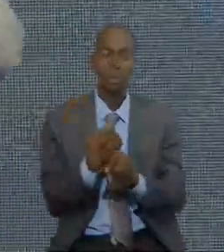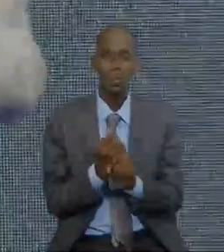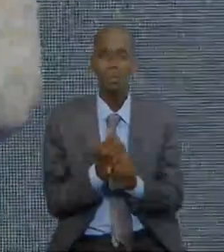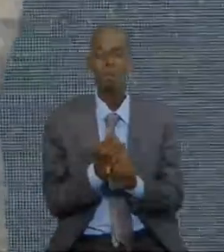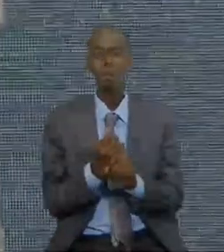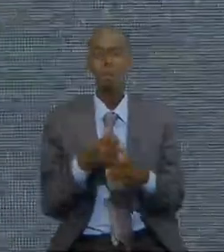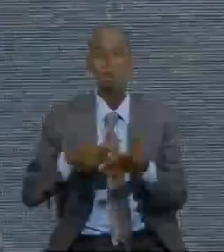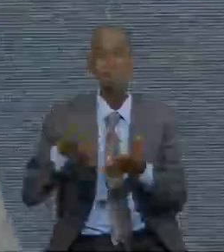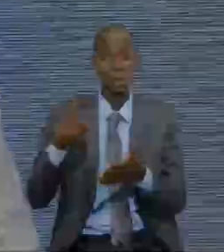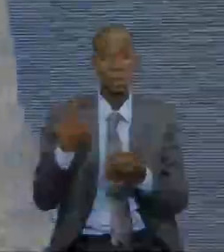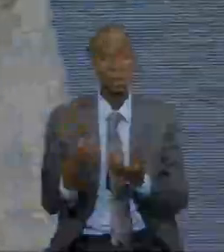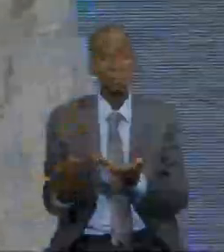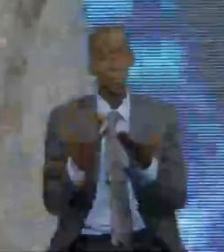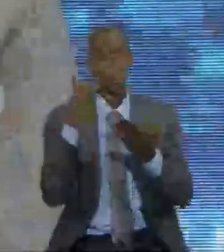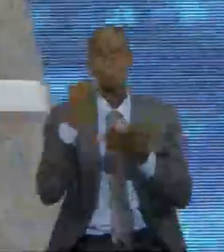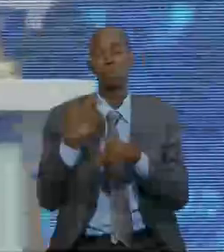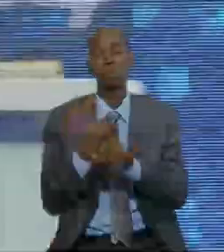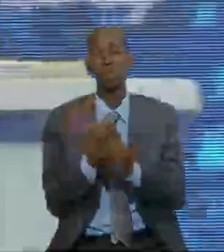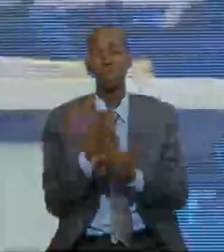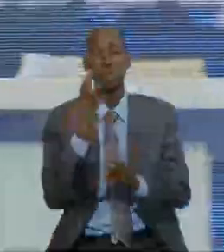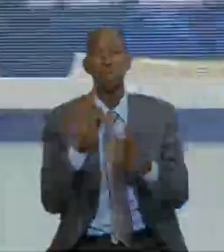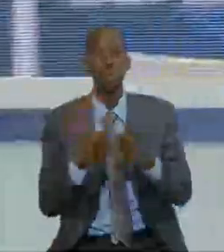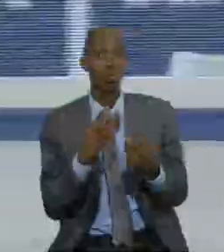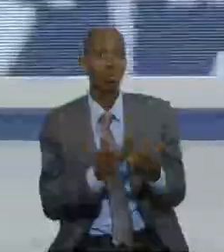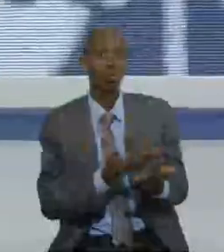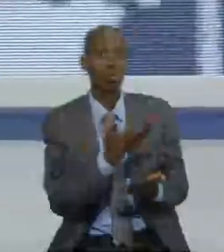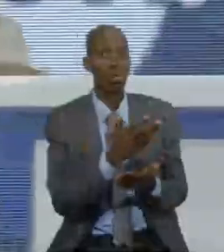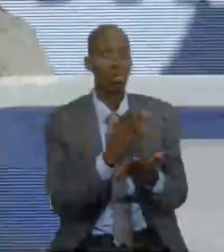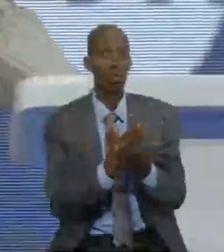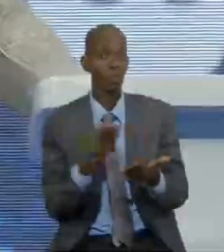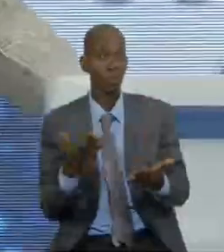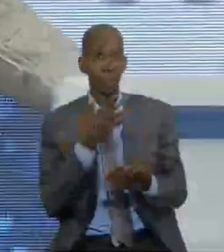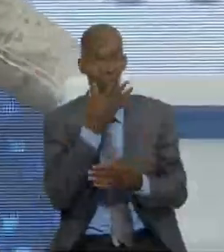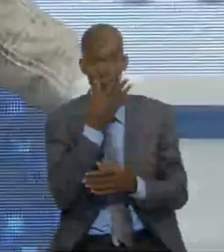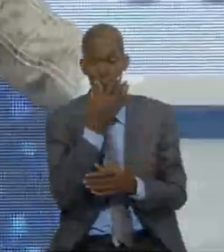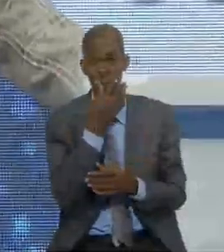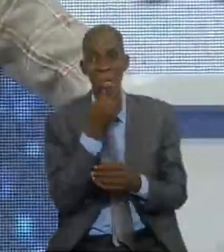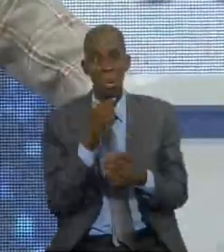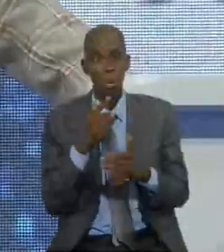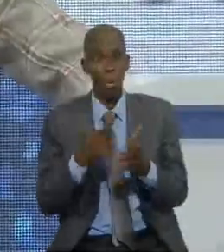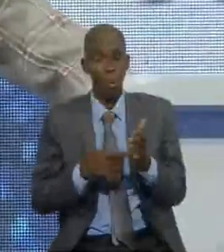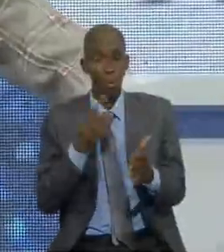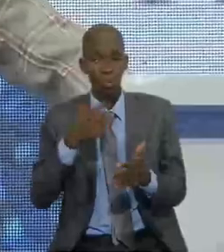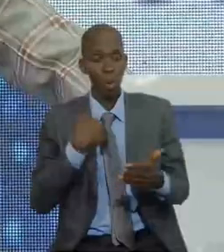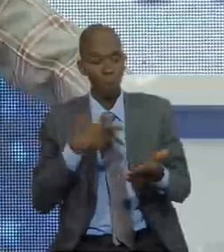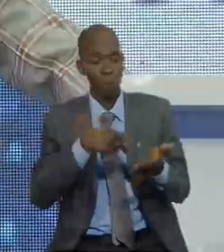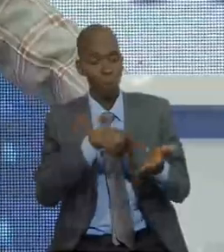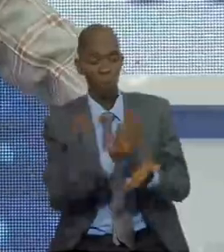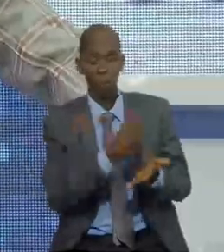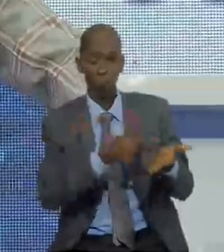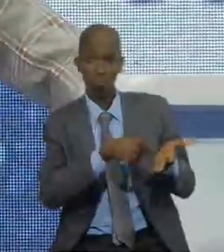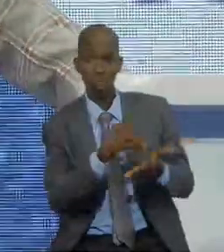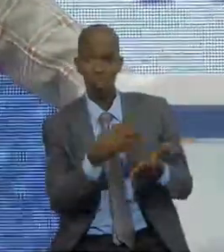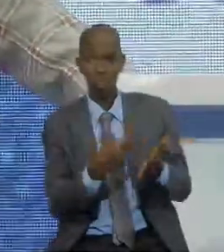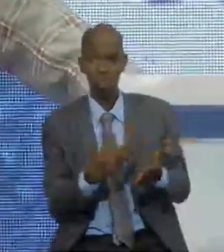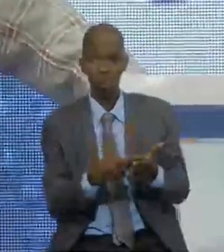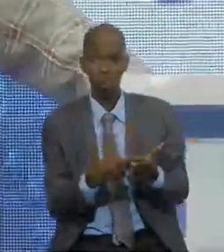le spire qu'il a payé le sacrifice qu'il a fait si tu veux acheter quelque chose